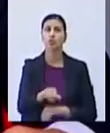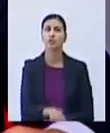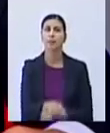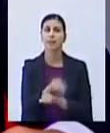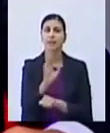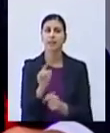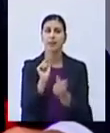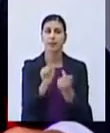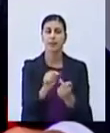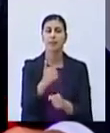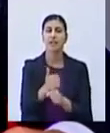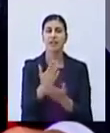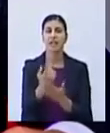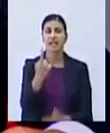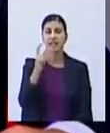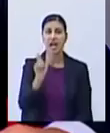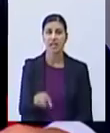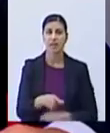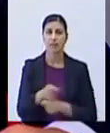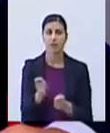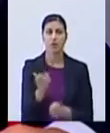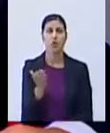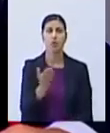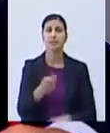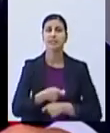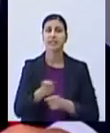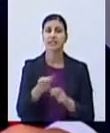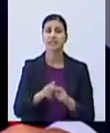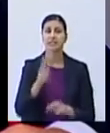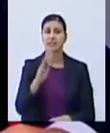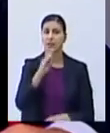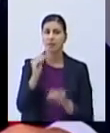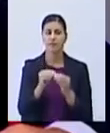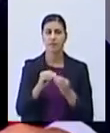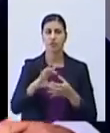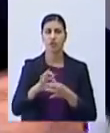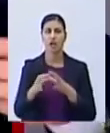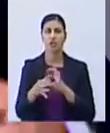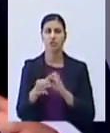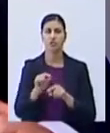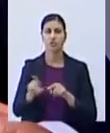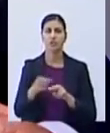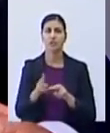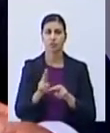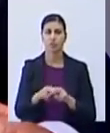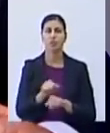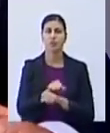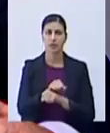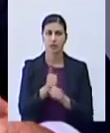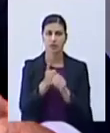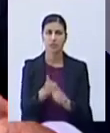tu zan tartips. Tavari, erta da mi anze gaițes. Promelzeți gaițe, mă dai sikne bat. Uțuete džaciu mere. Ei mi toam capo e bama spela.